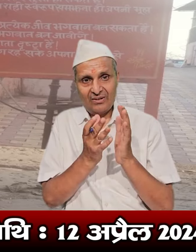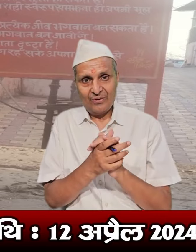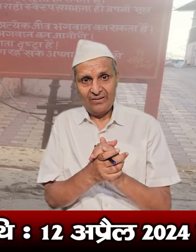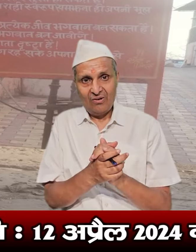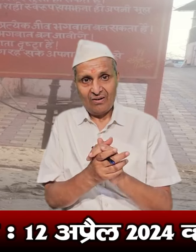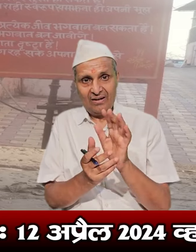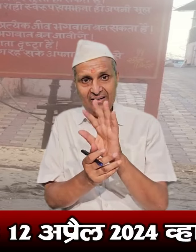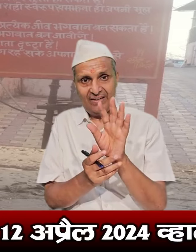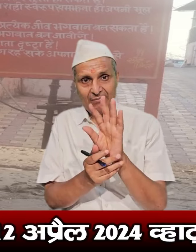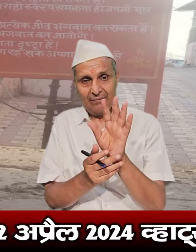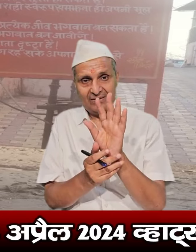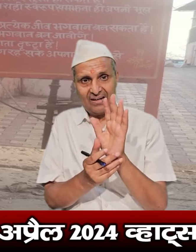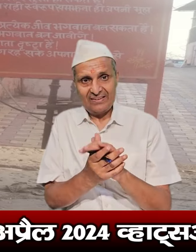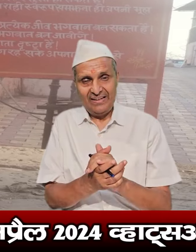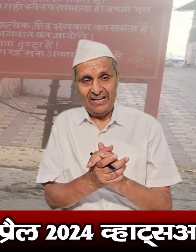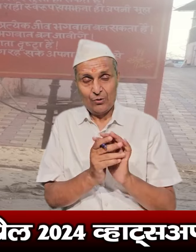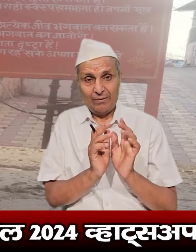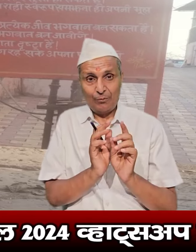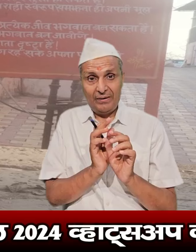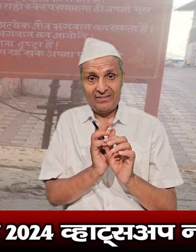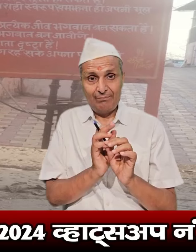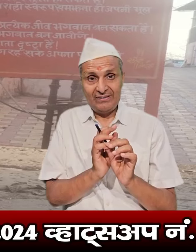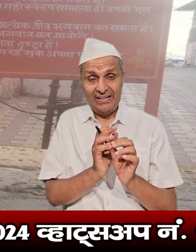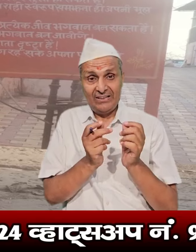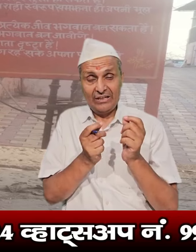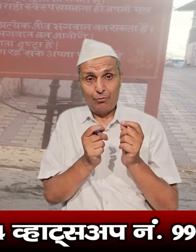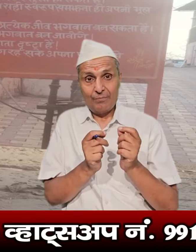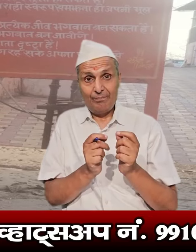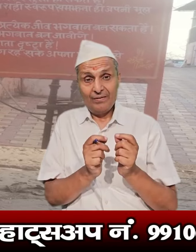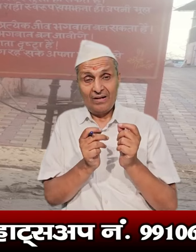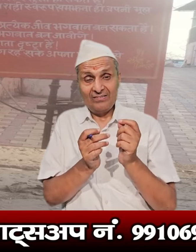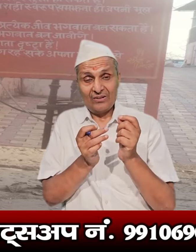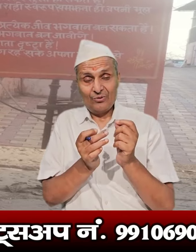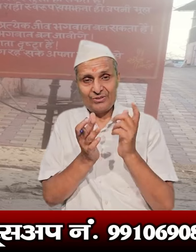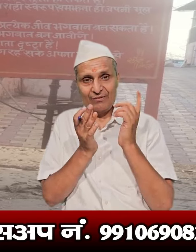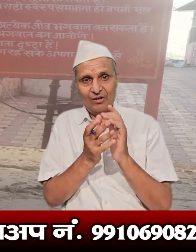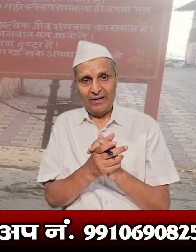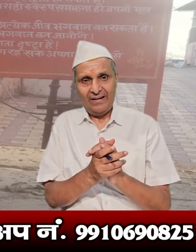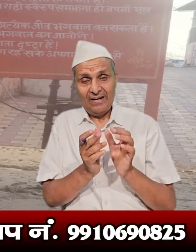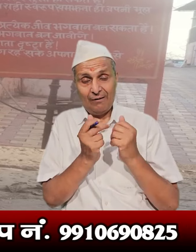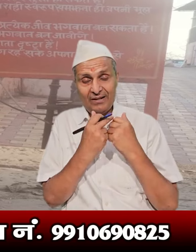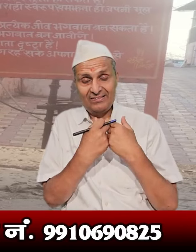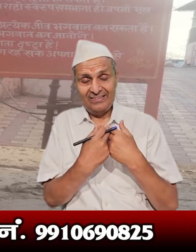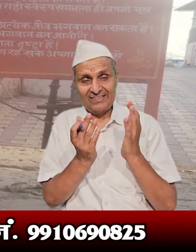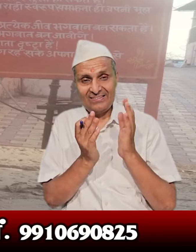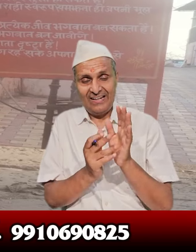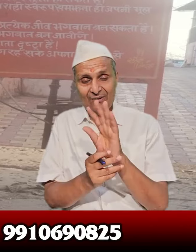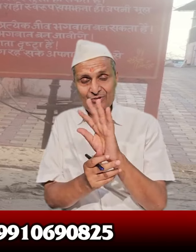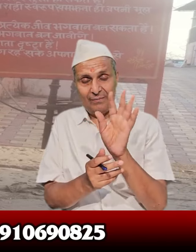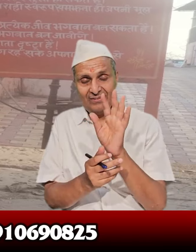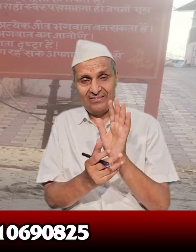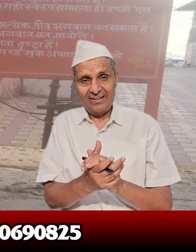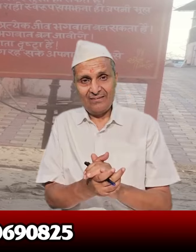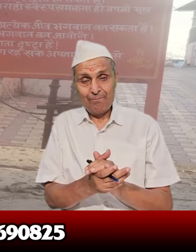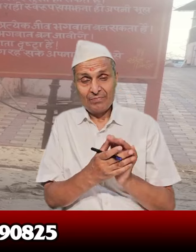लड़ते रहोगे और लड़ने की हमारे में ताकत नहीं है क् हम तो पिटते पिटते डरपोक अंदर घुसने वालों में है अपना तीर्थ से चला जाए